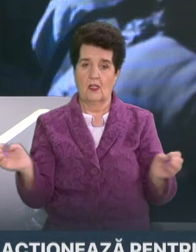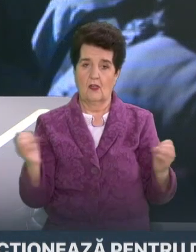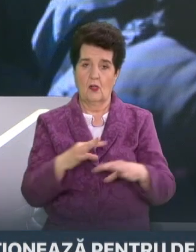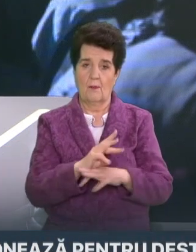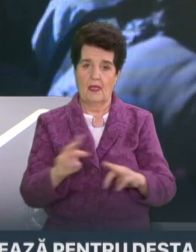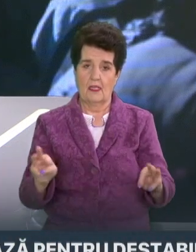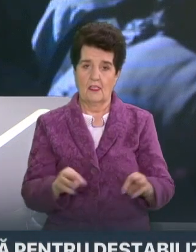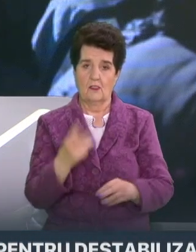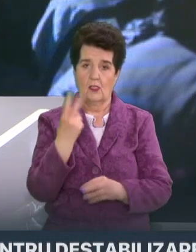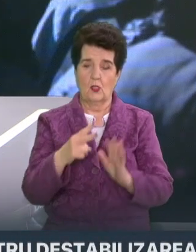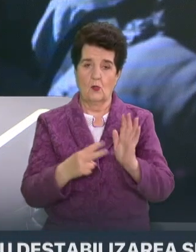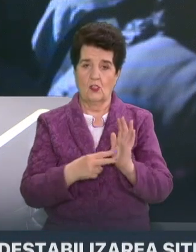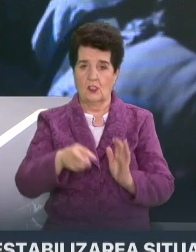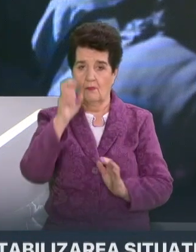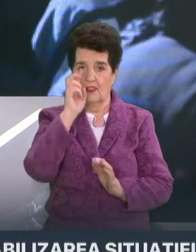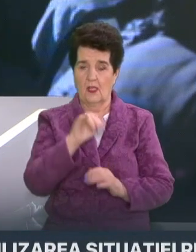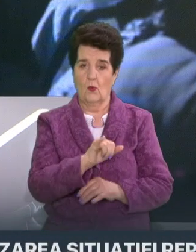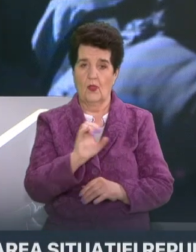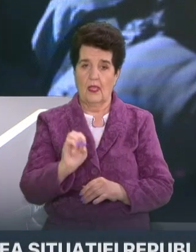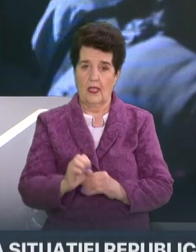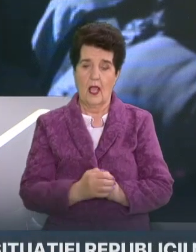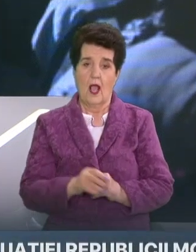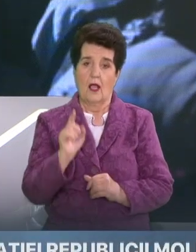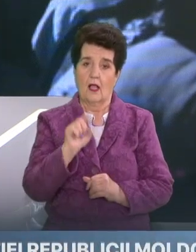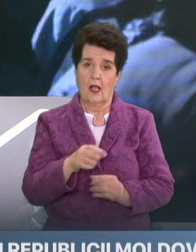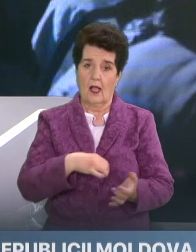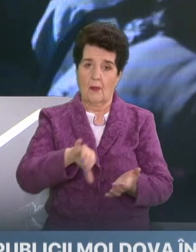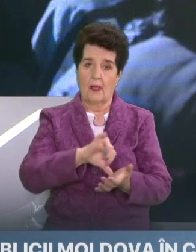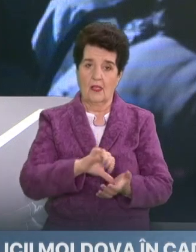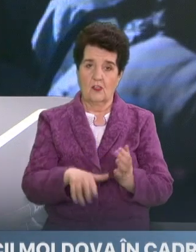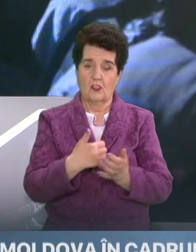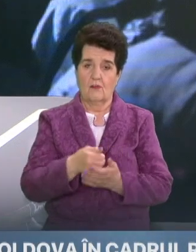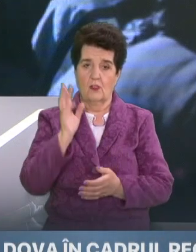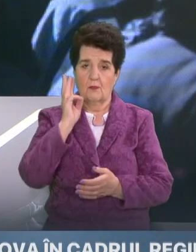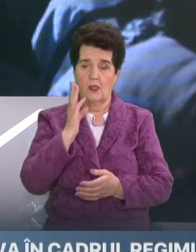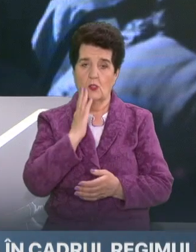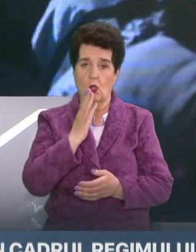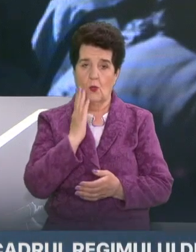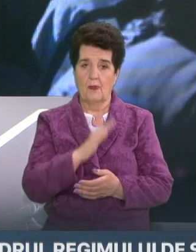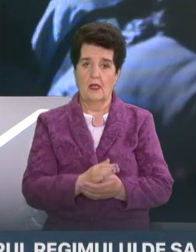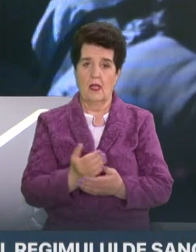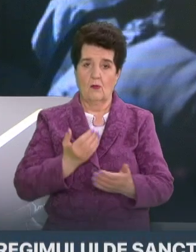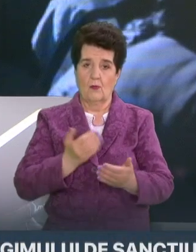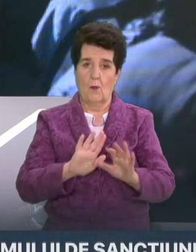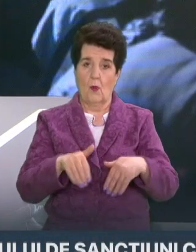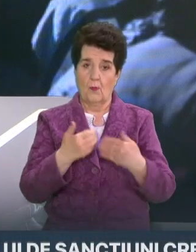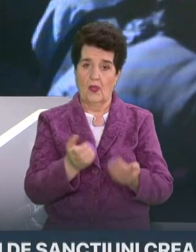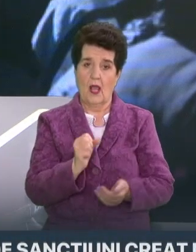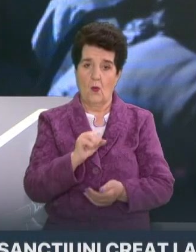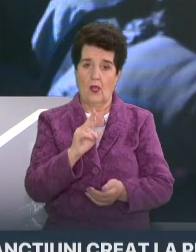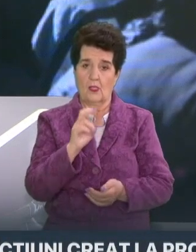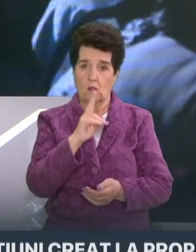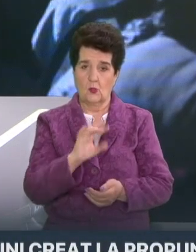externe din cele 27 de țări ale Uniunii Europene, la care a participat și șeful diplomației române. Ulterior, propunerea lui Aurescu a